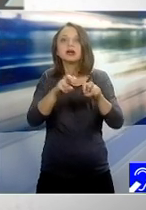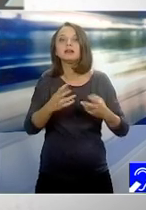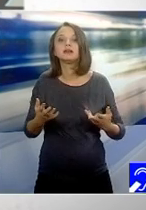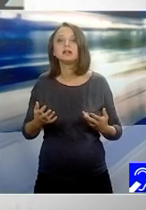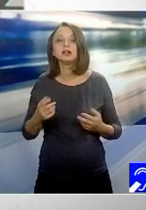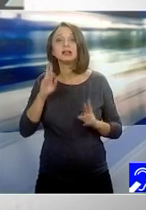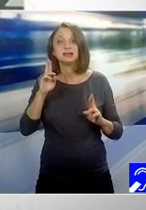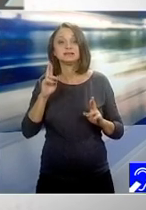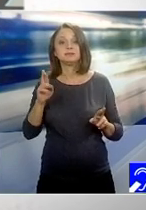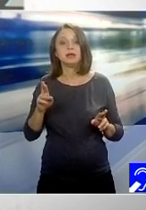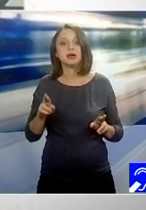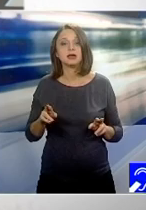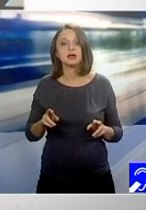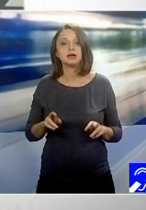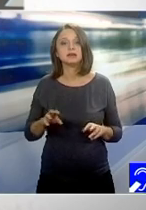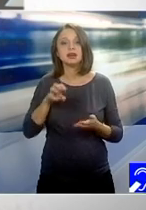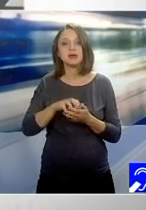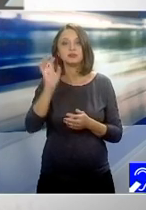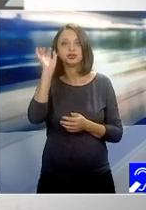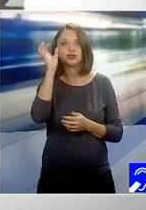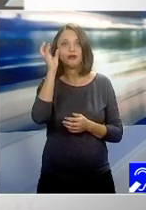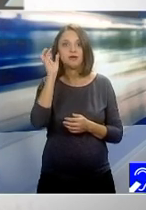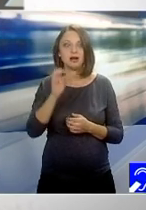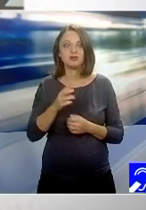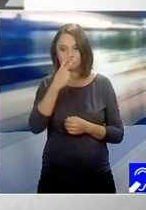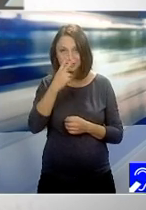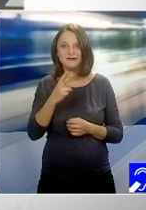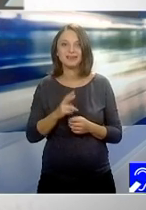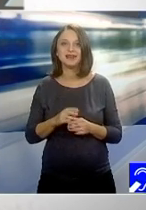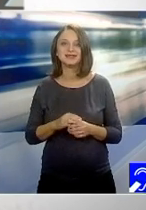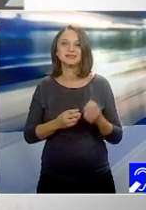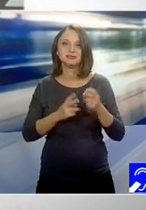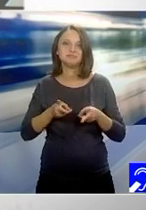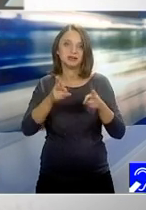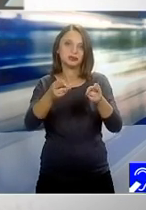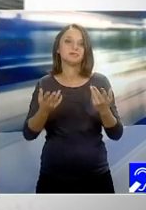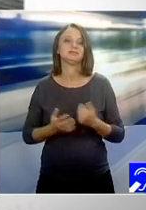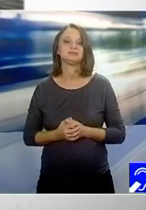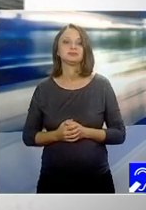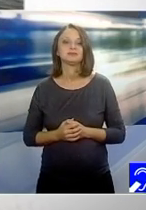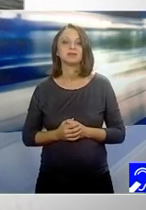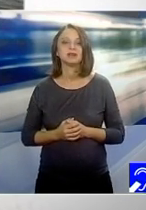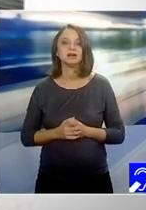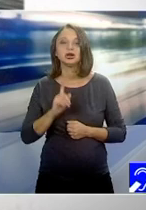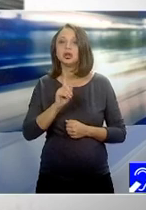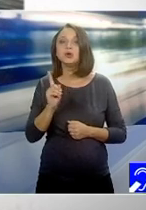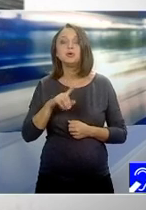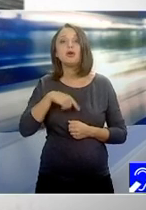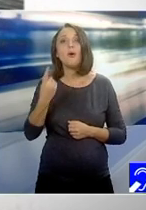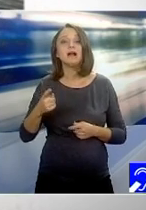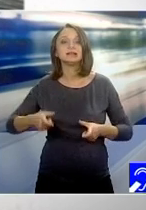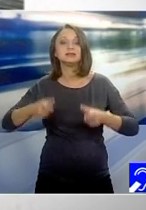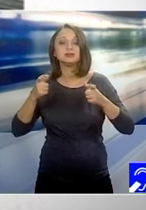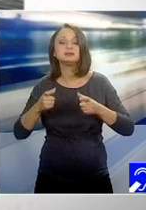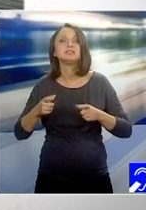că de curând să ne echipăm și mașinile cu girofare, să scriem pe ele și o să ne vedeți în teren. Deci, încă o dată, nu este o altă instituție, nu, este